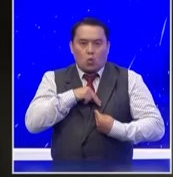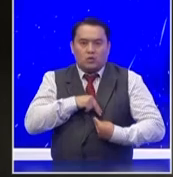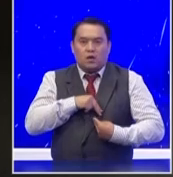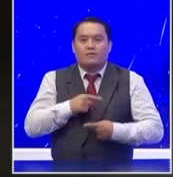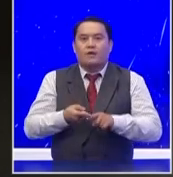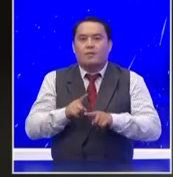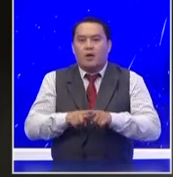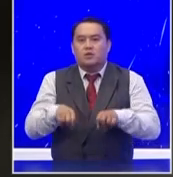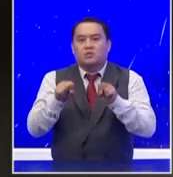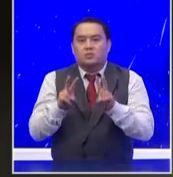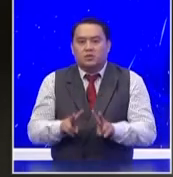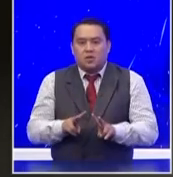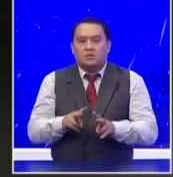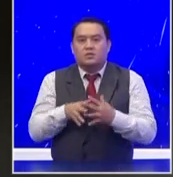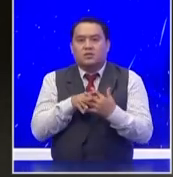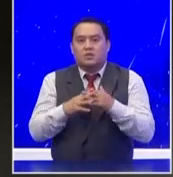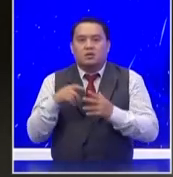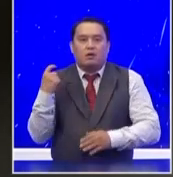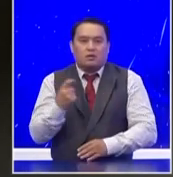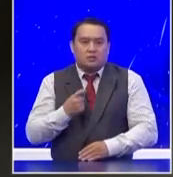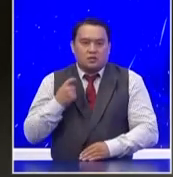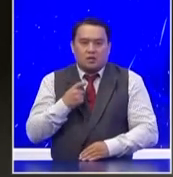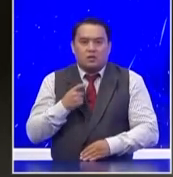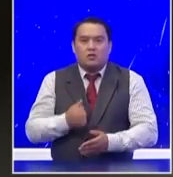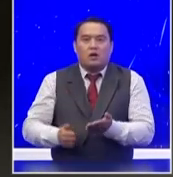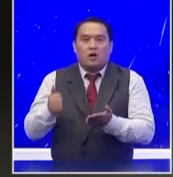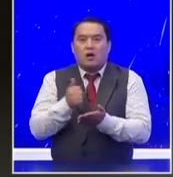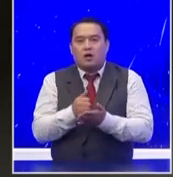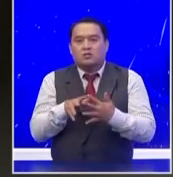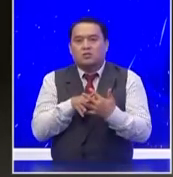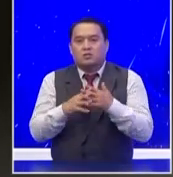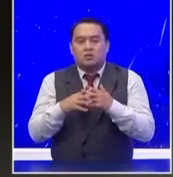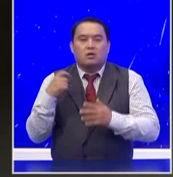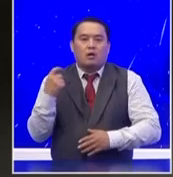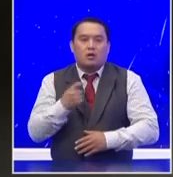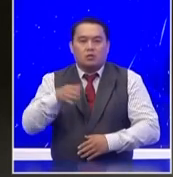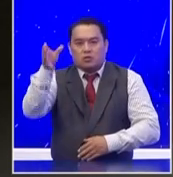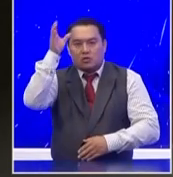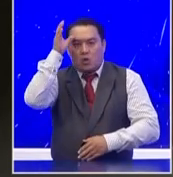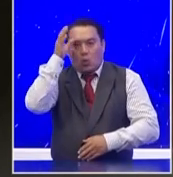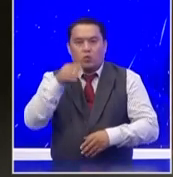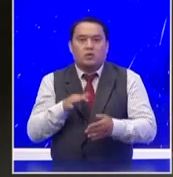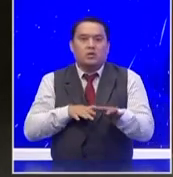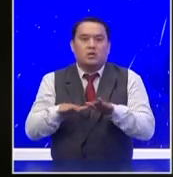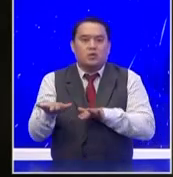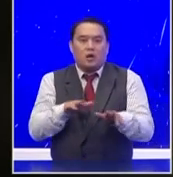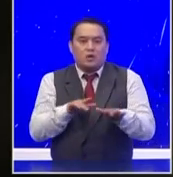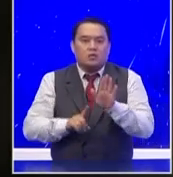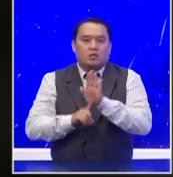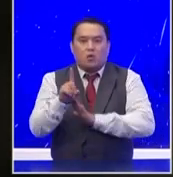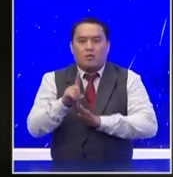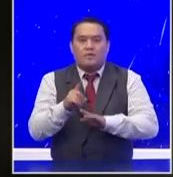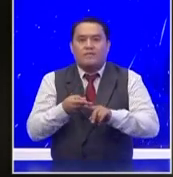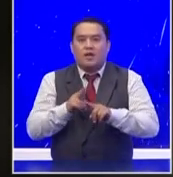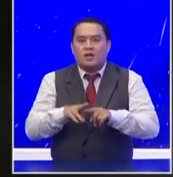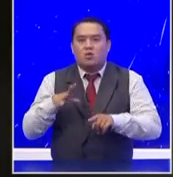Трудового Красного Знамени по специальности агроном. Кандидат сельскохозяйственных наук, трудовую деятельность начал заведующим лабораторией